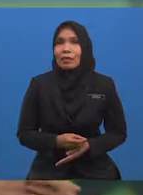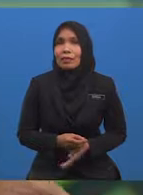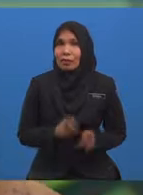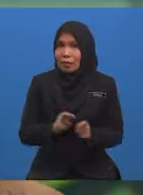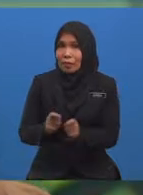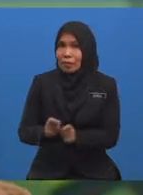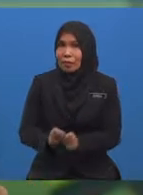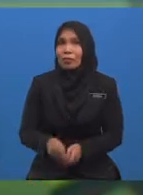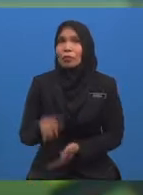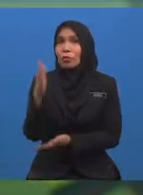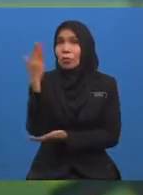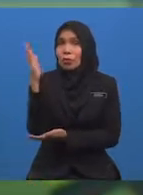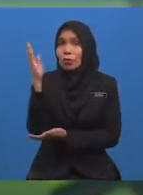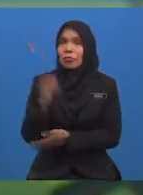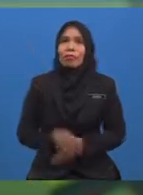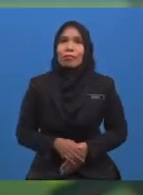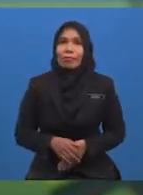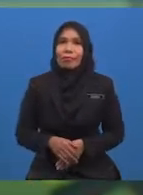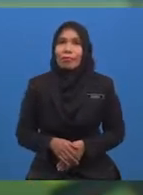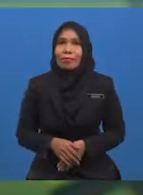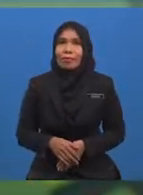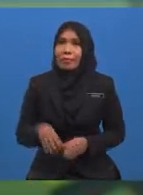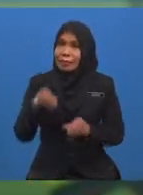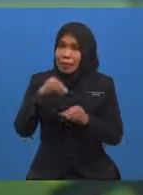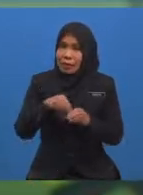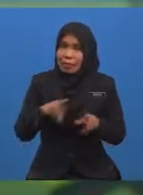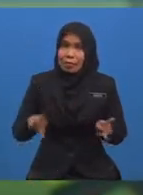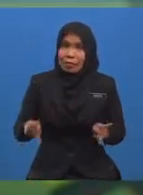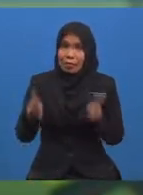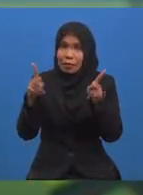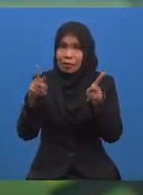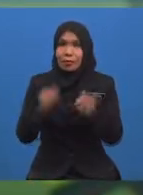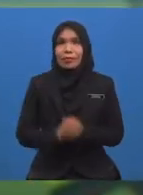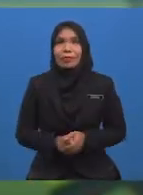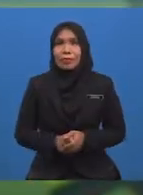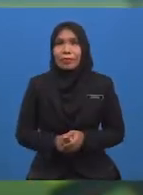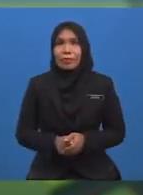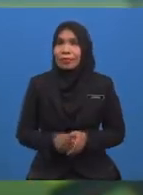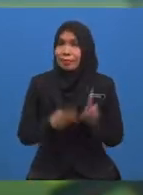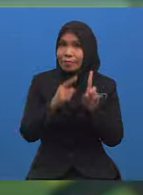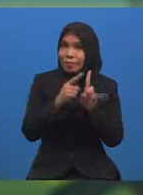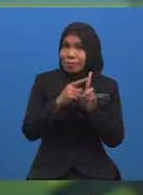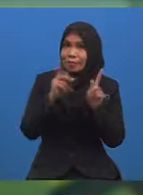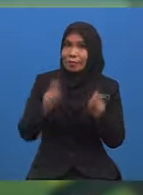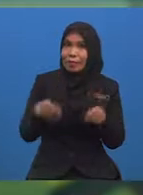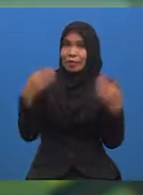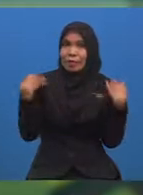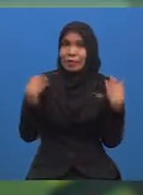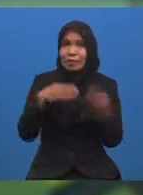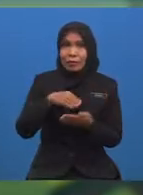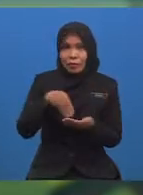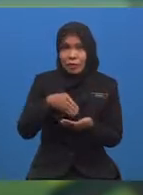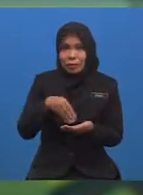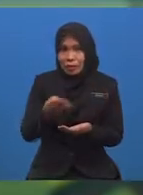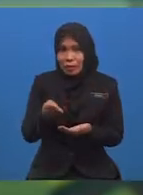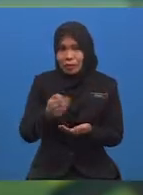dalam pasu ini. Perkara yang harus disediakan ialah biji benih pokok di tangan cikgu ini,